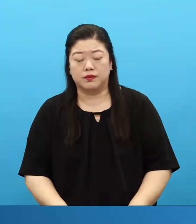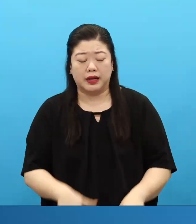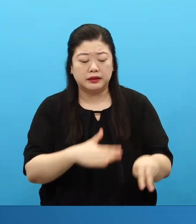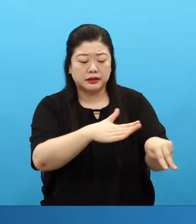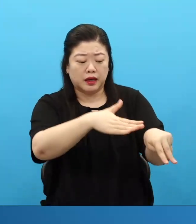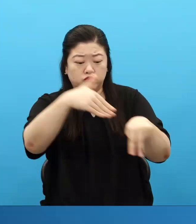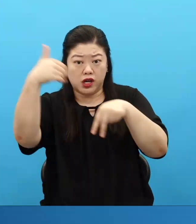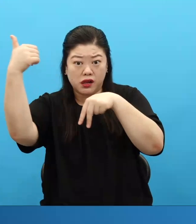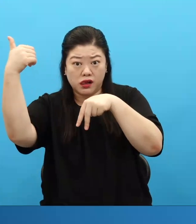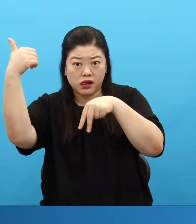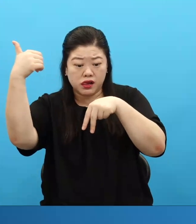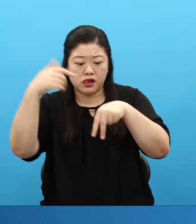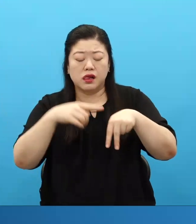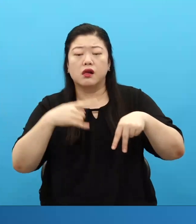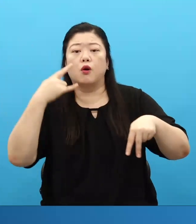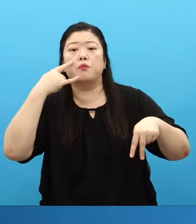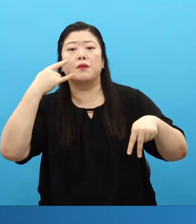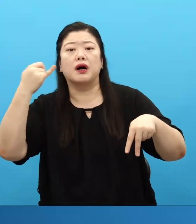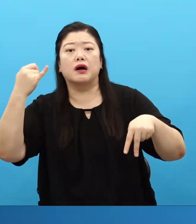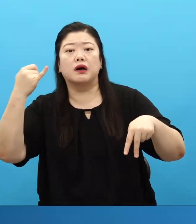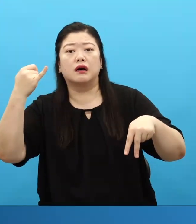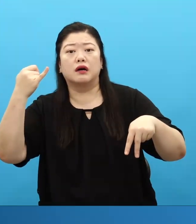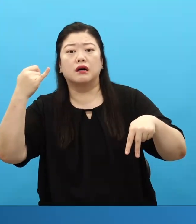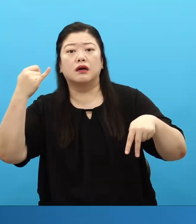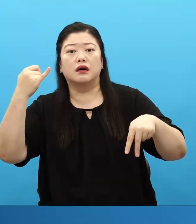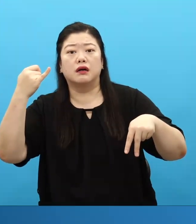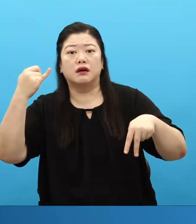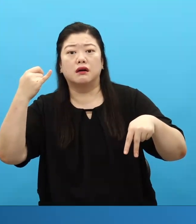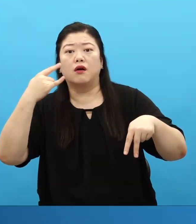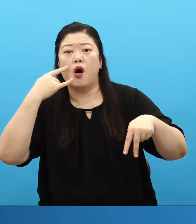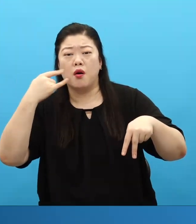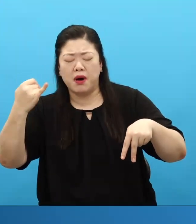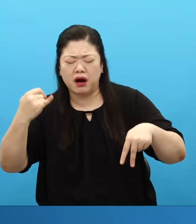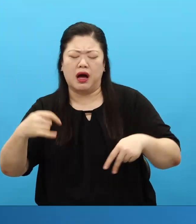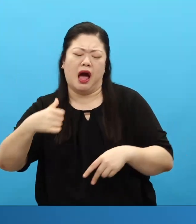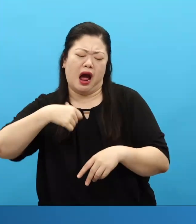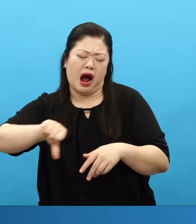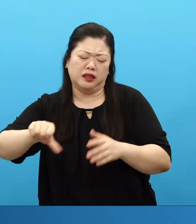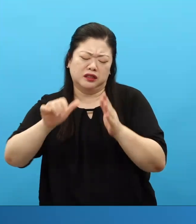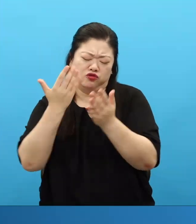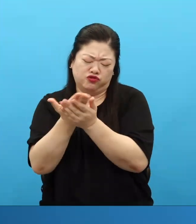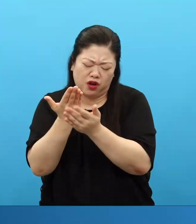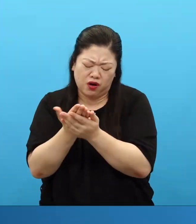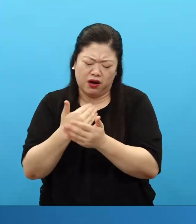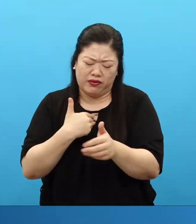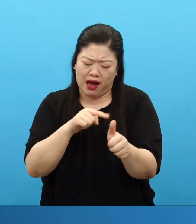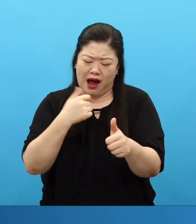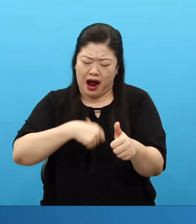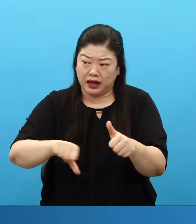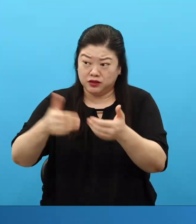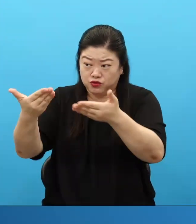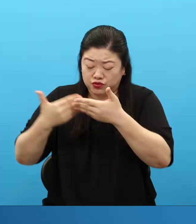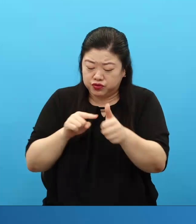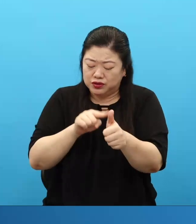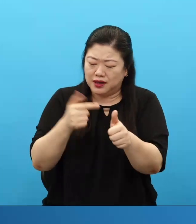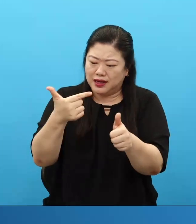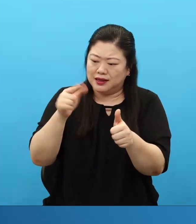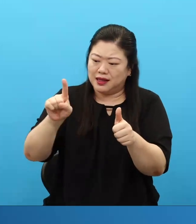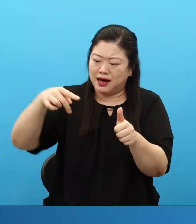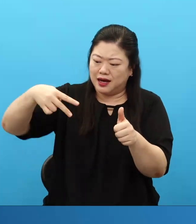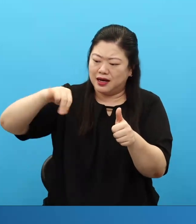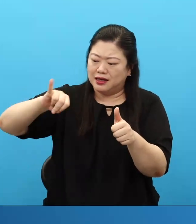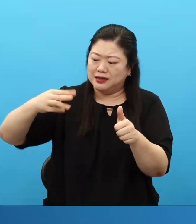되었습니까? And what happened? 지금까지 왕 중에 최고 응답한 사람이 있다면 다윗입니다. If there's any king who received the greatest answer, that would be